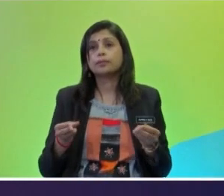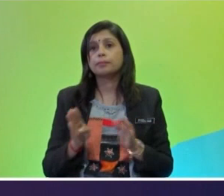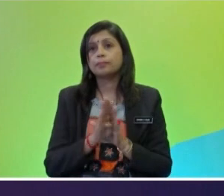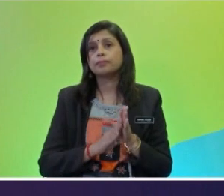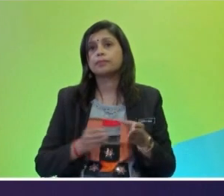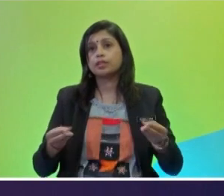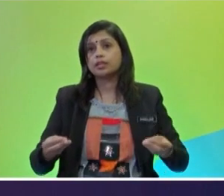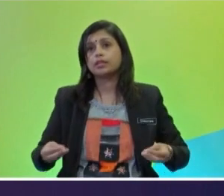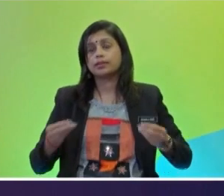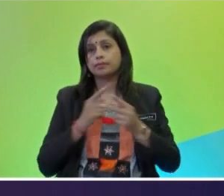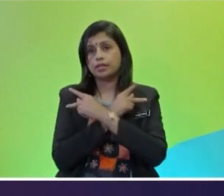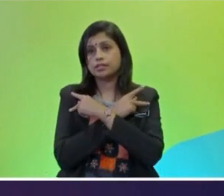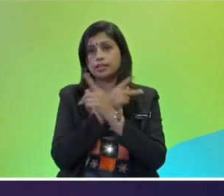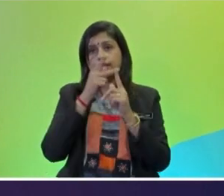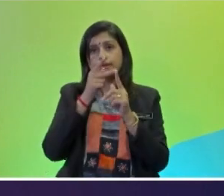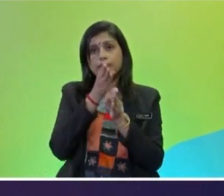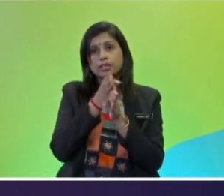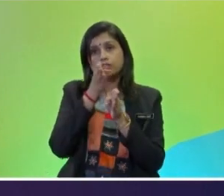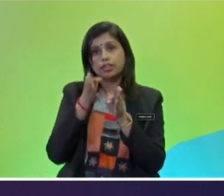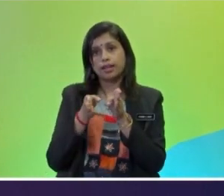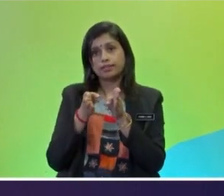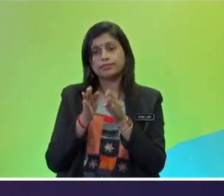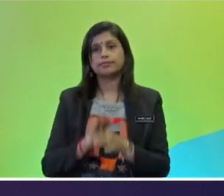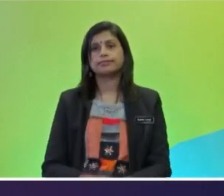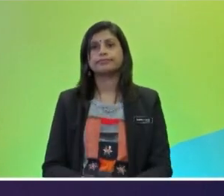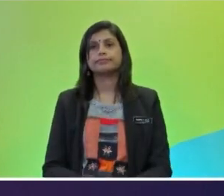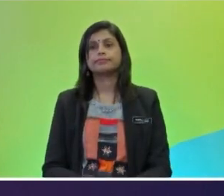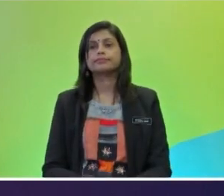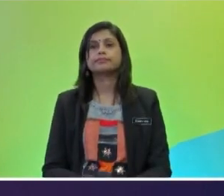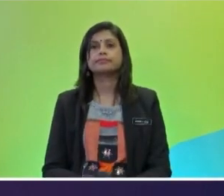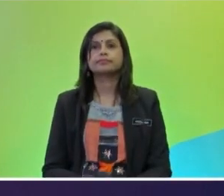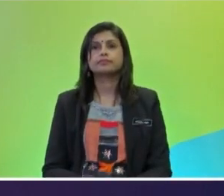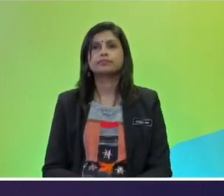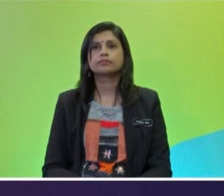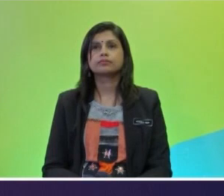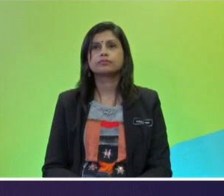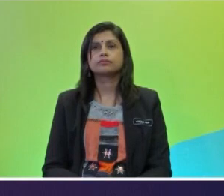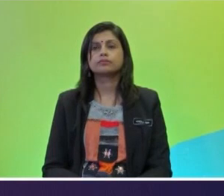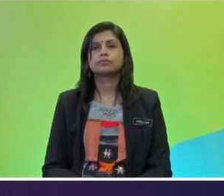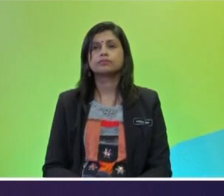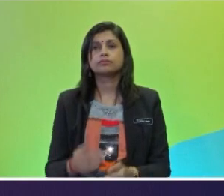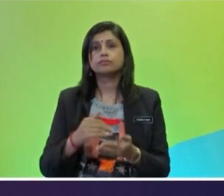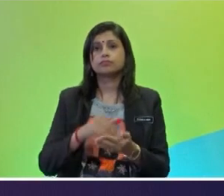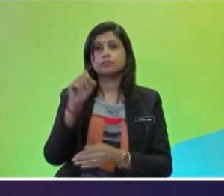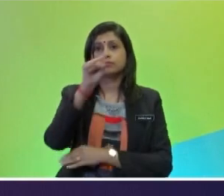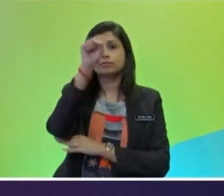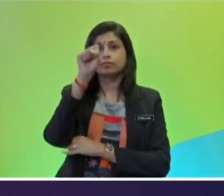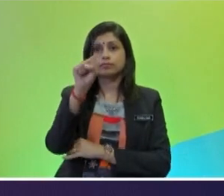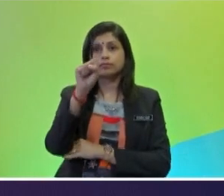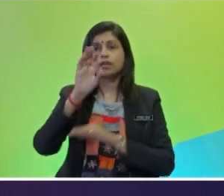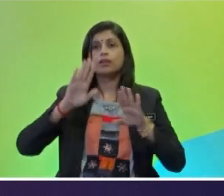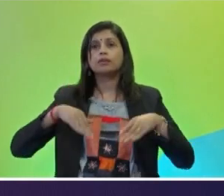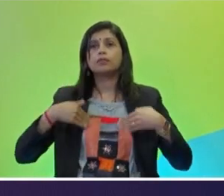kepada jirannya? Okey. Murid boleh lihat sekejap. Ya. Okey. Dan soalan saya ulang lagi sekali.